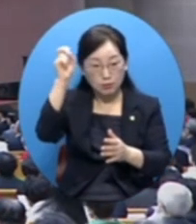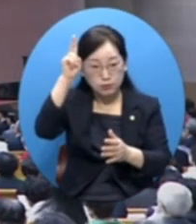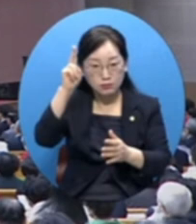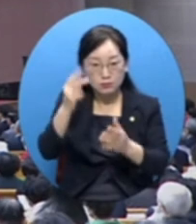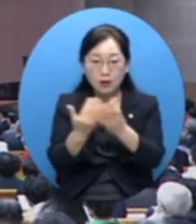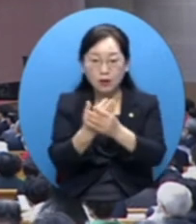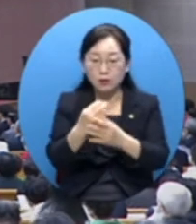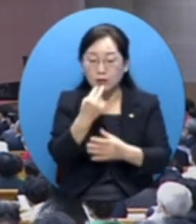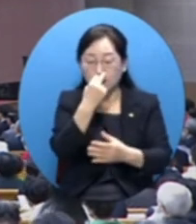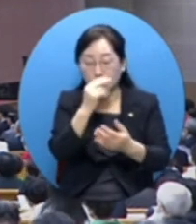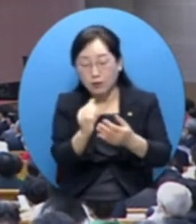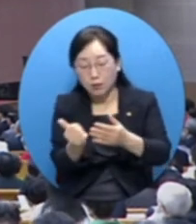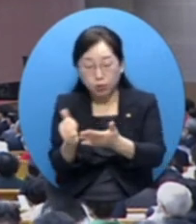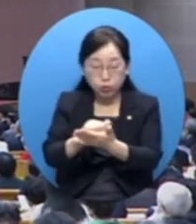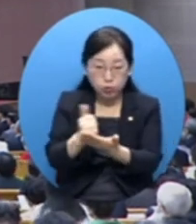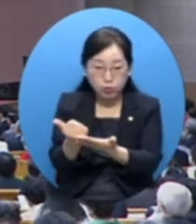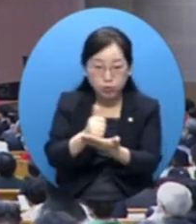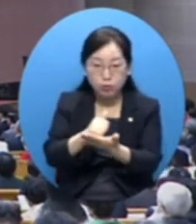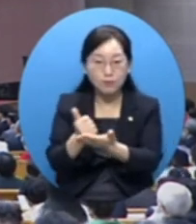헤매게 되었습니다